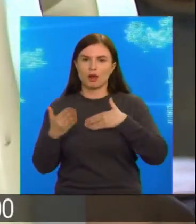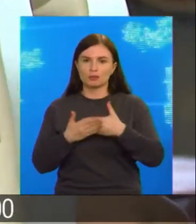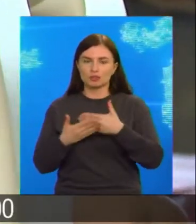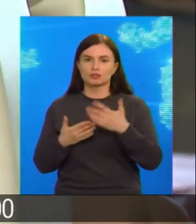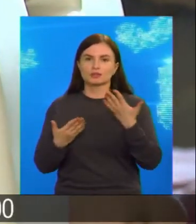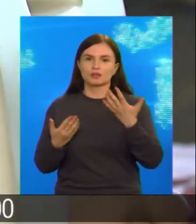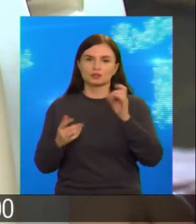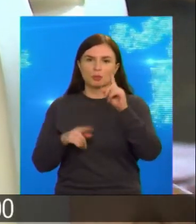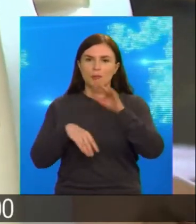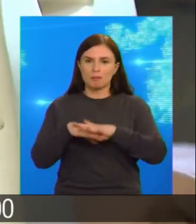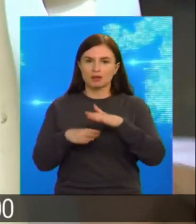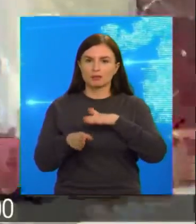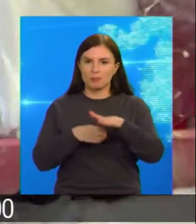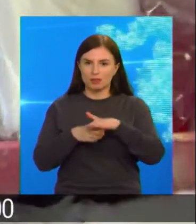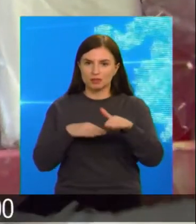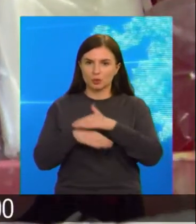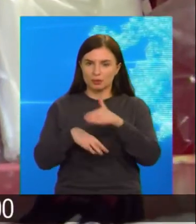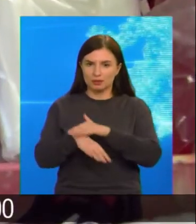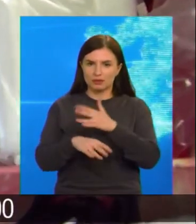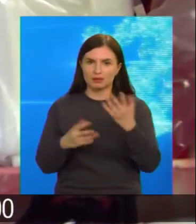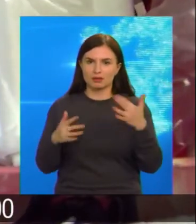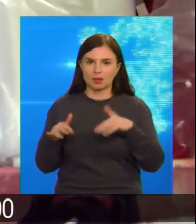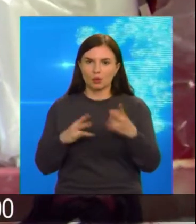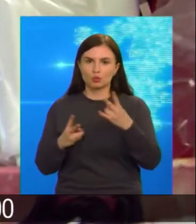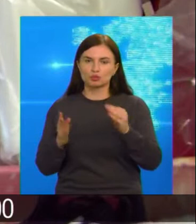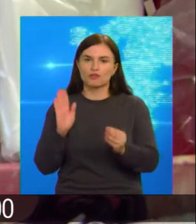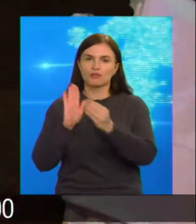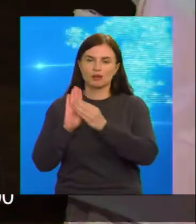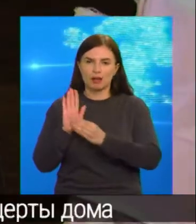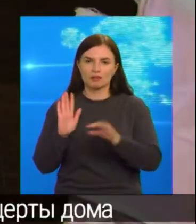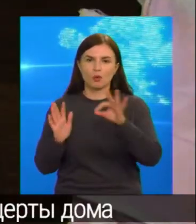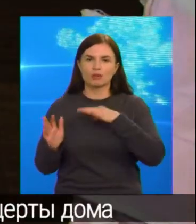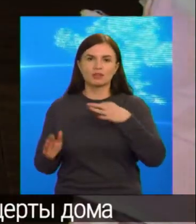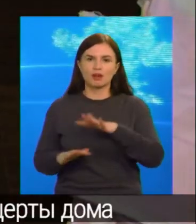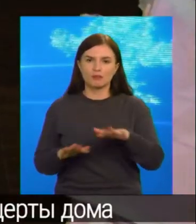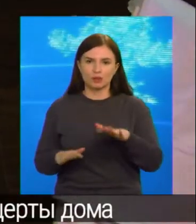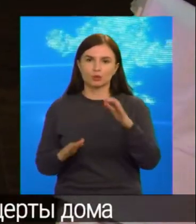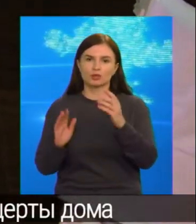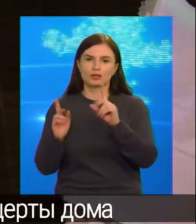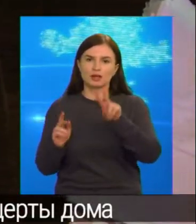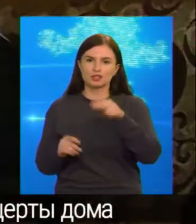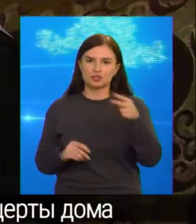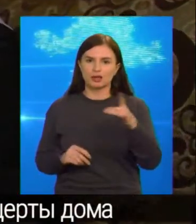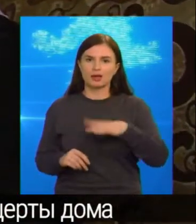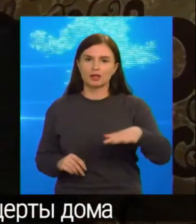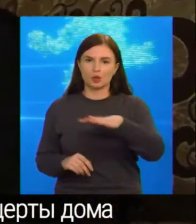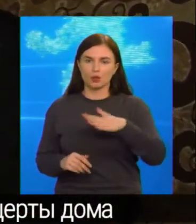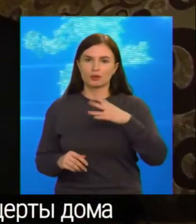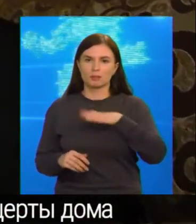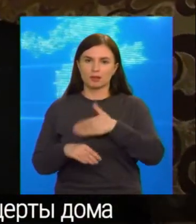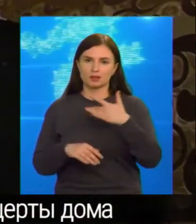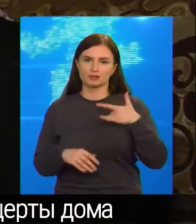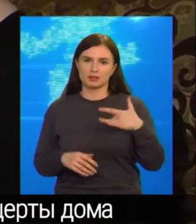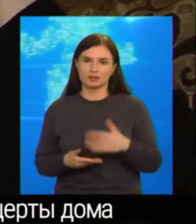банк добрых дел пополнялся, нужно выкладывать истории о неравнодушных в социальные сети с хэштегом «Регион милосердия». Эльвира